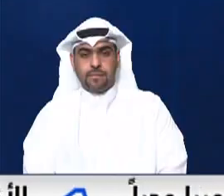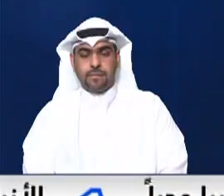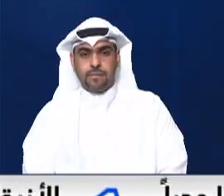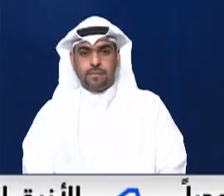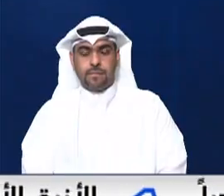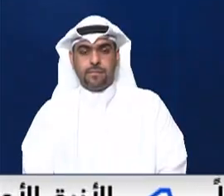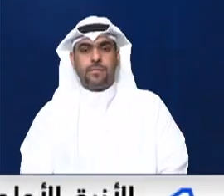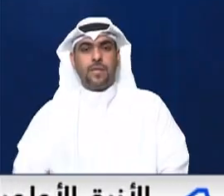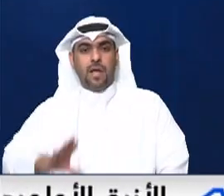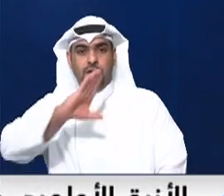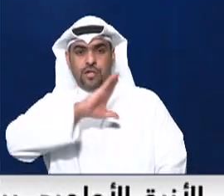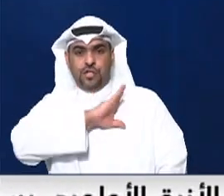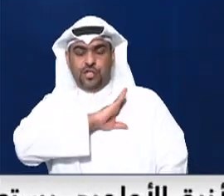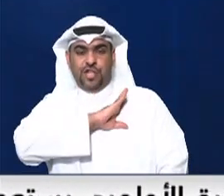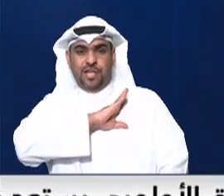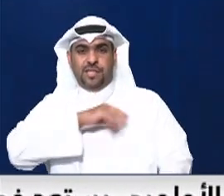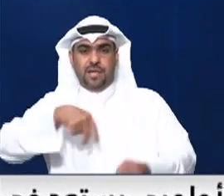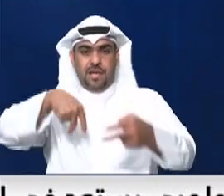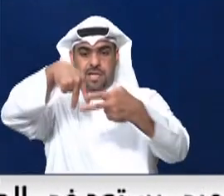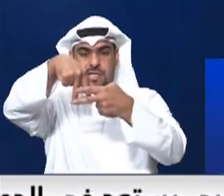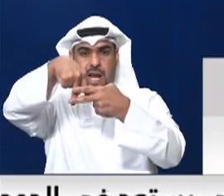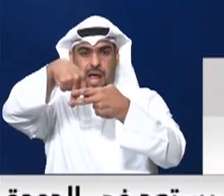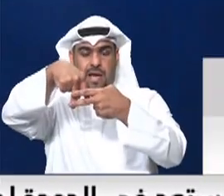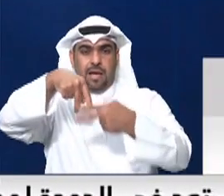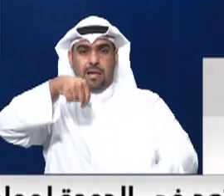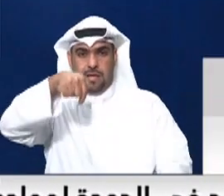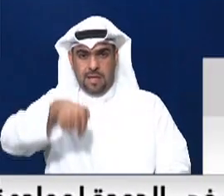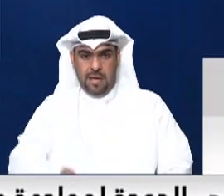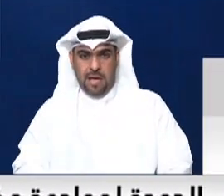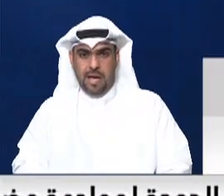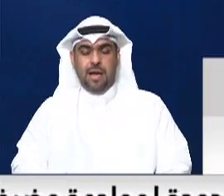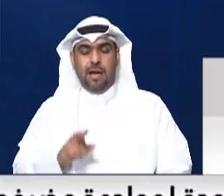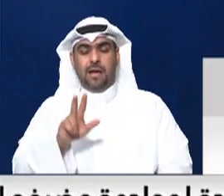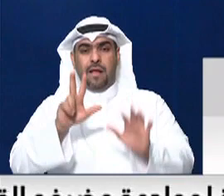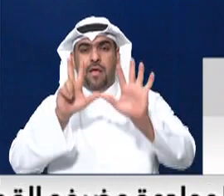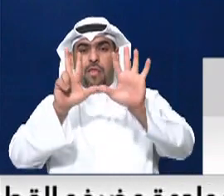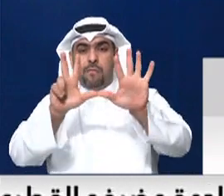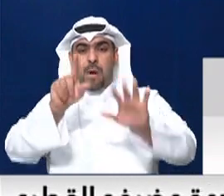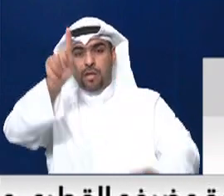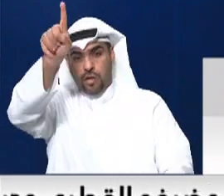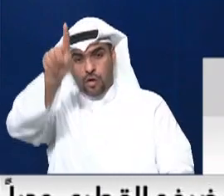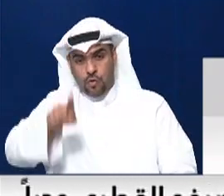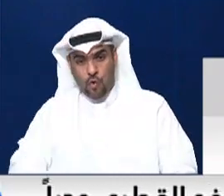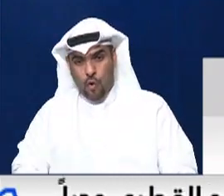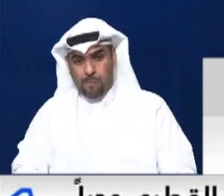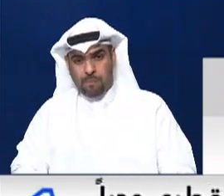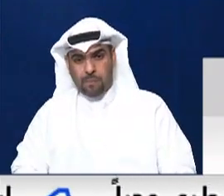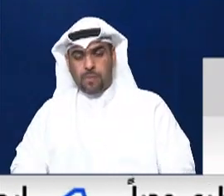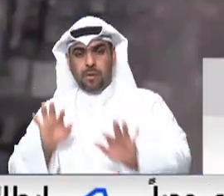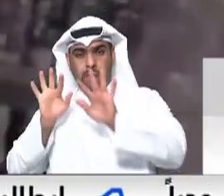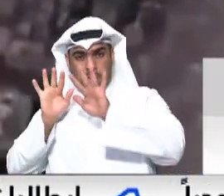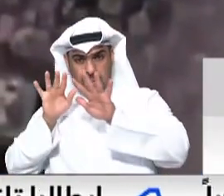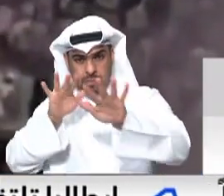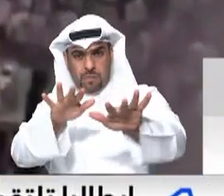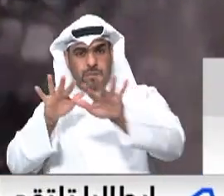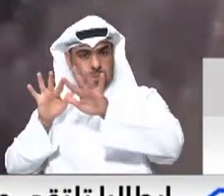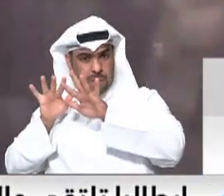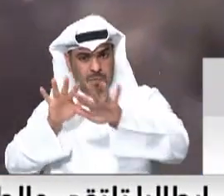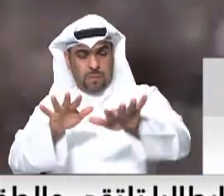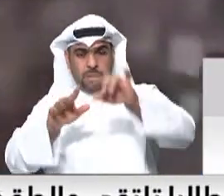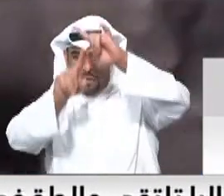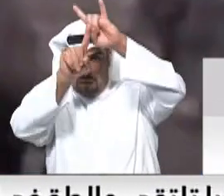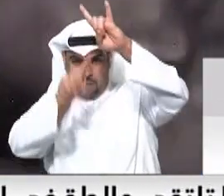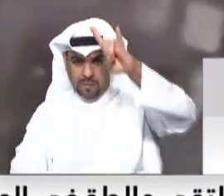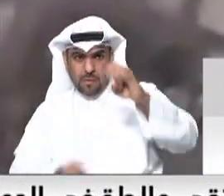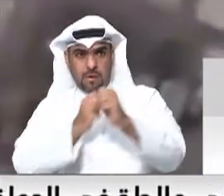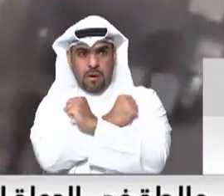واصلت قوات الاحتلال الصهيوني لليوم الثامن تواليا عدوانها الهمجي على قطاع غزة بكثافة نارية